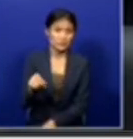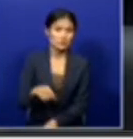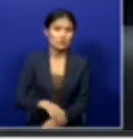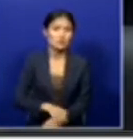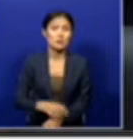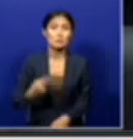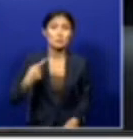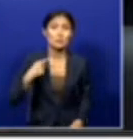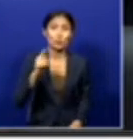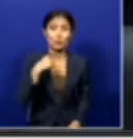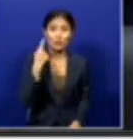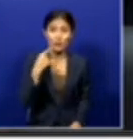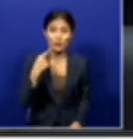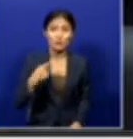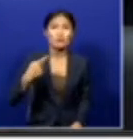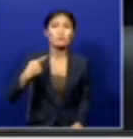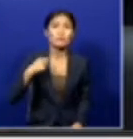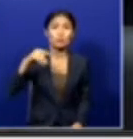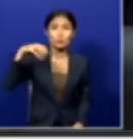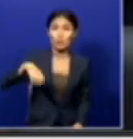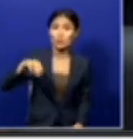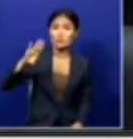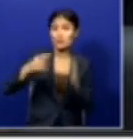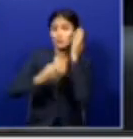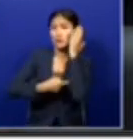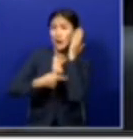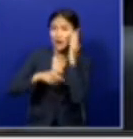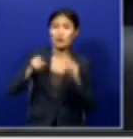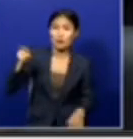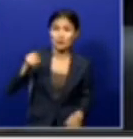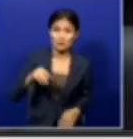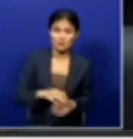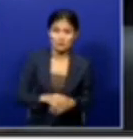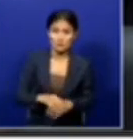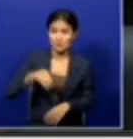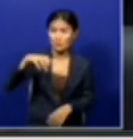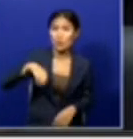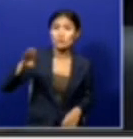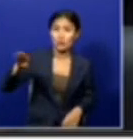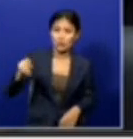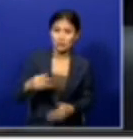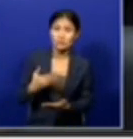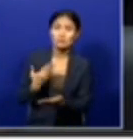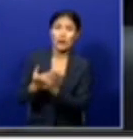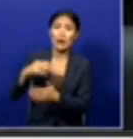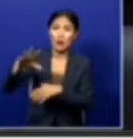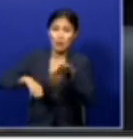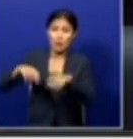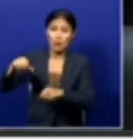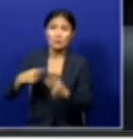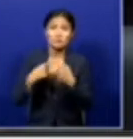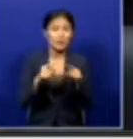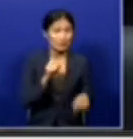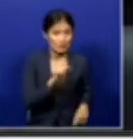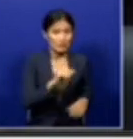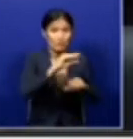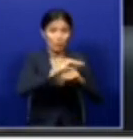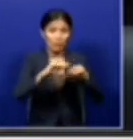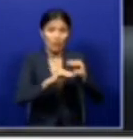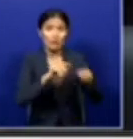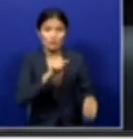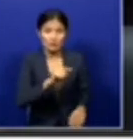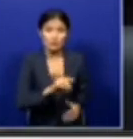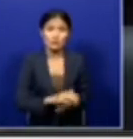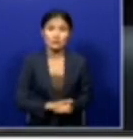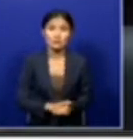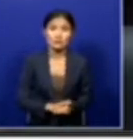ท่านประธานเกิดขึ้นกับบริษัทยางนะครับไม่กี่บริษัทหรอกแต่งานนี้นะครับไม่เกี่ยวกับเรื่องพา